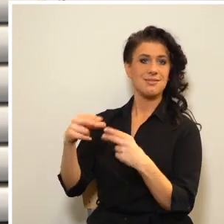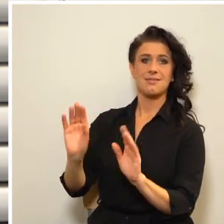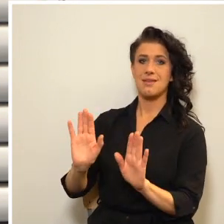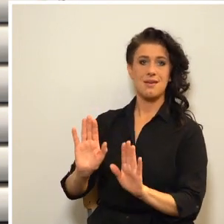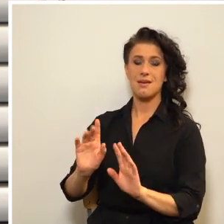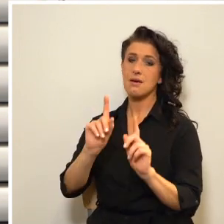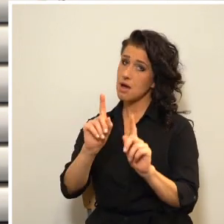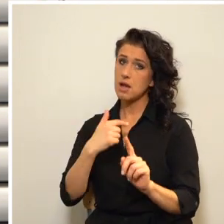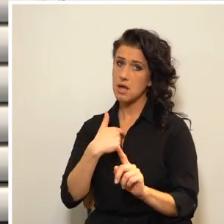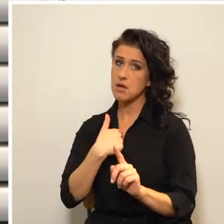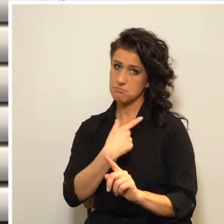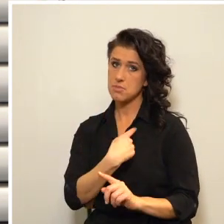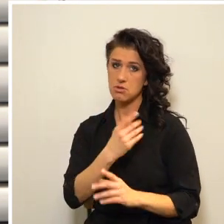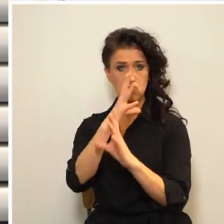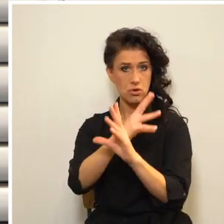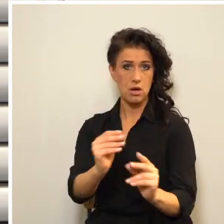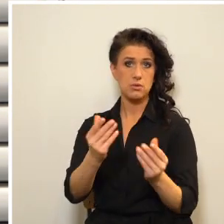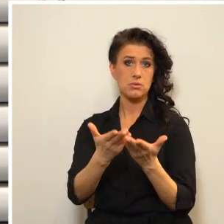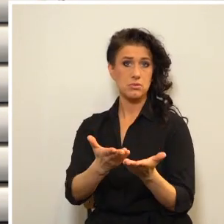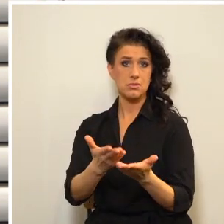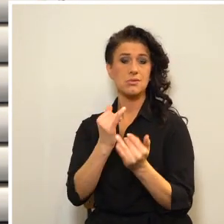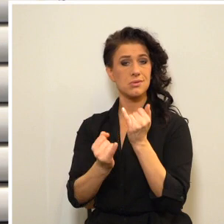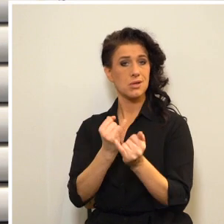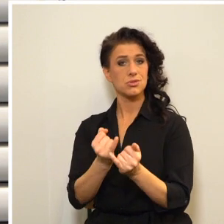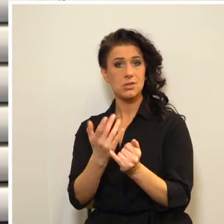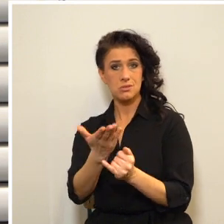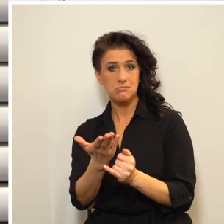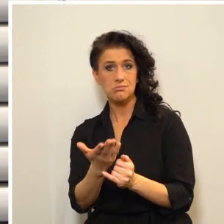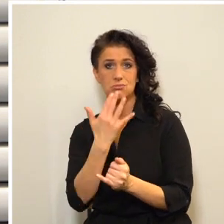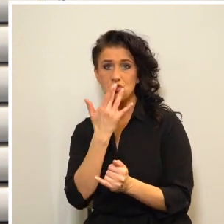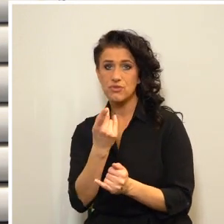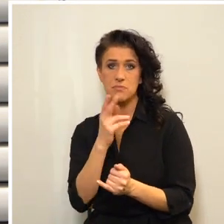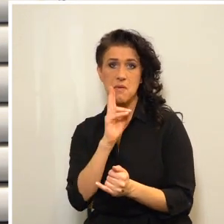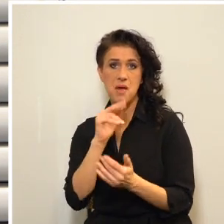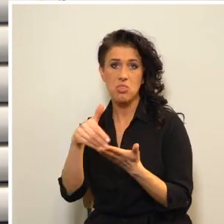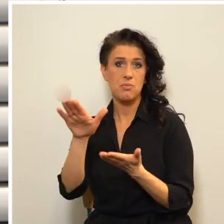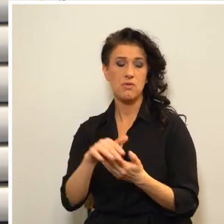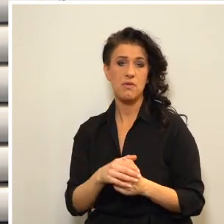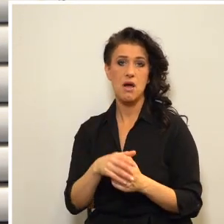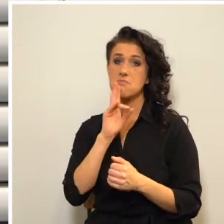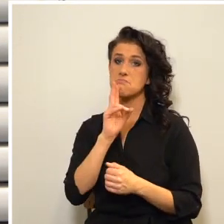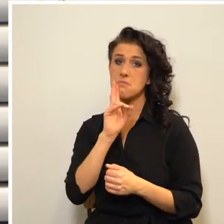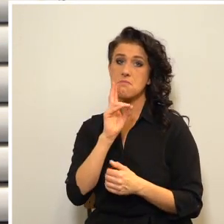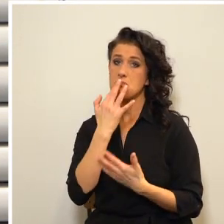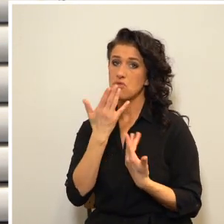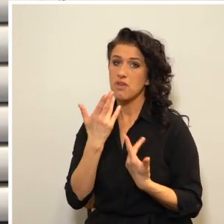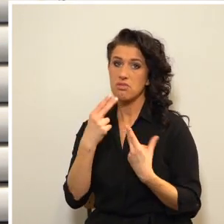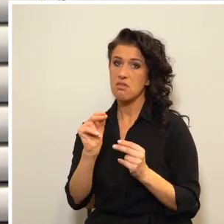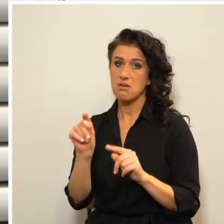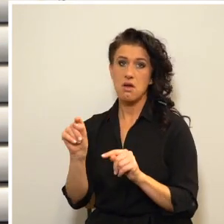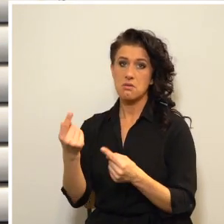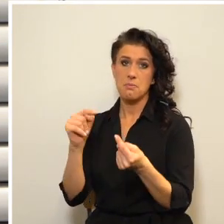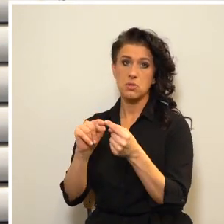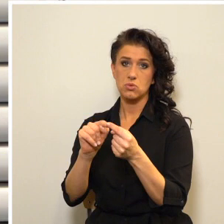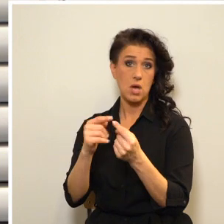respektujemy Jeżeli jeżeli jeżeli rodzina protestuje i dzieci mówi mamo Zgódź się a mama mówi Nie ja mu tego nie zrobię